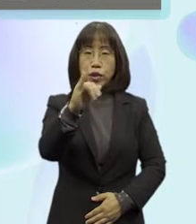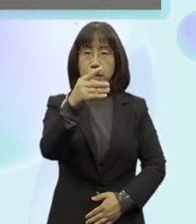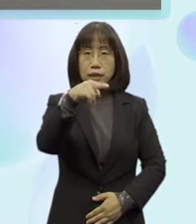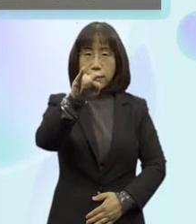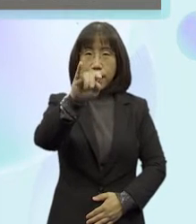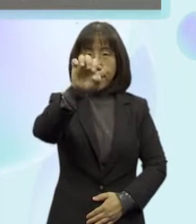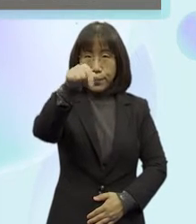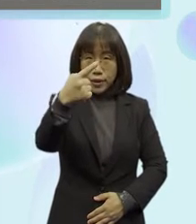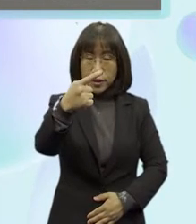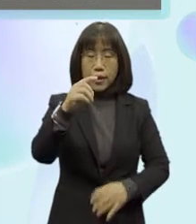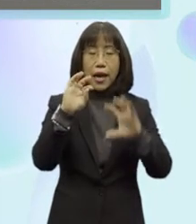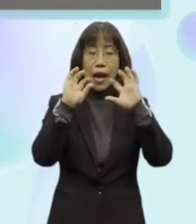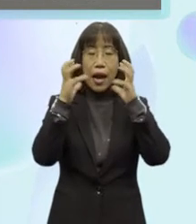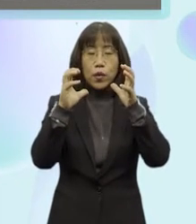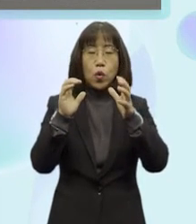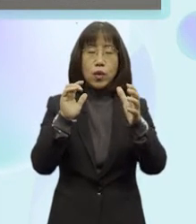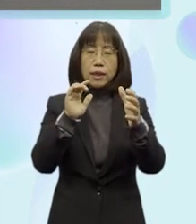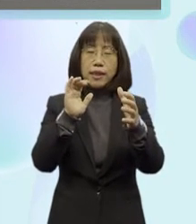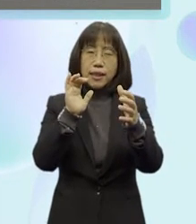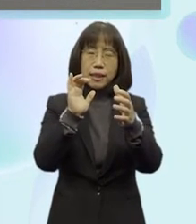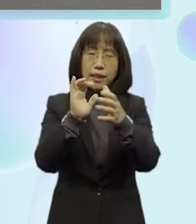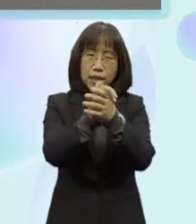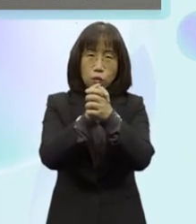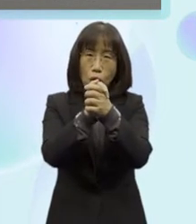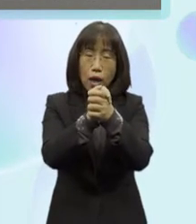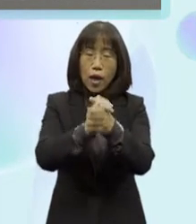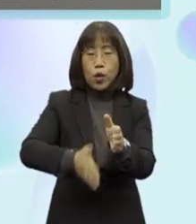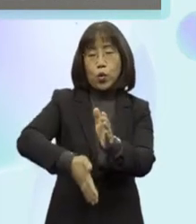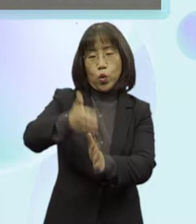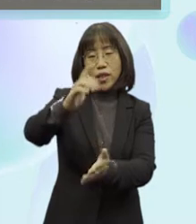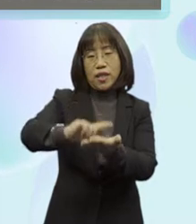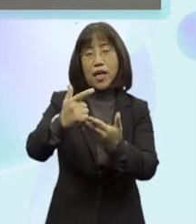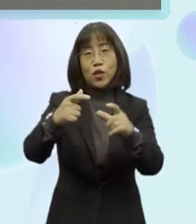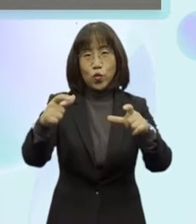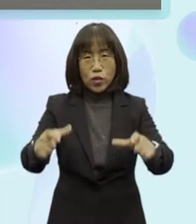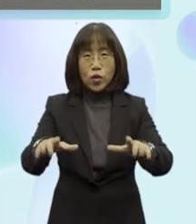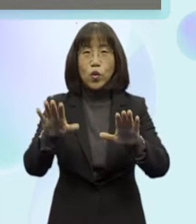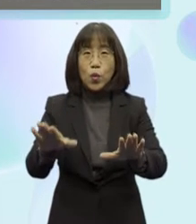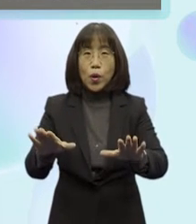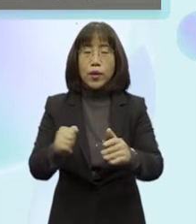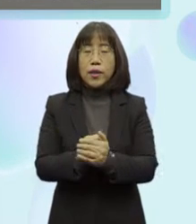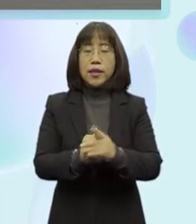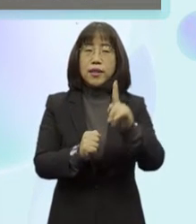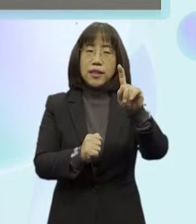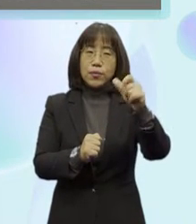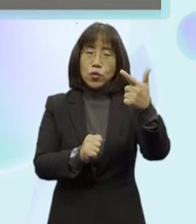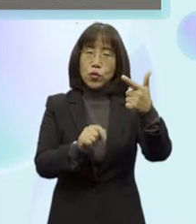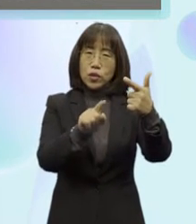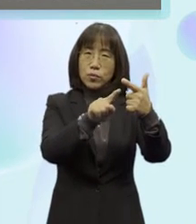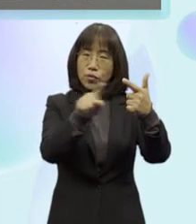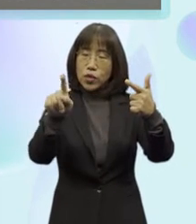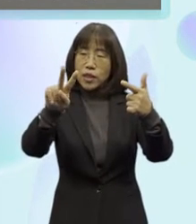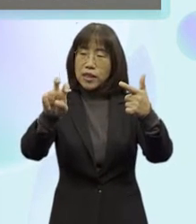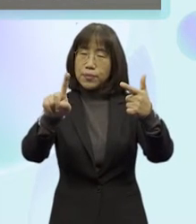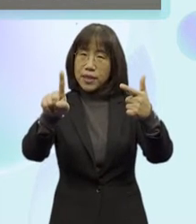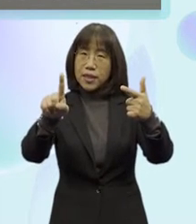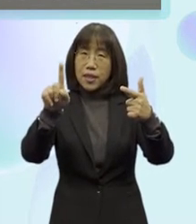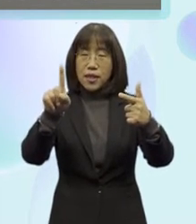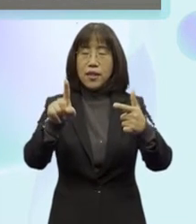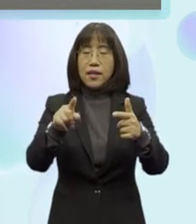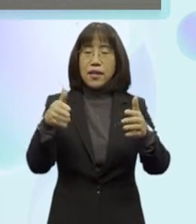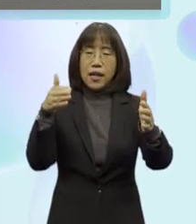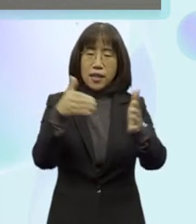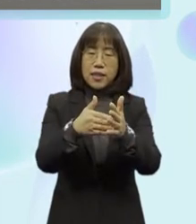유니세프 아동 친화도시 강서구가 아동 권리 주간을 맞아 오는 16일부터 21일까지 아동 권리,